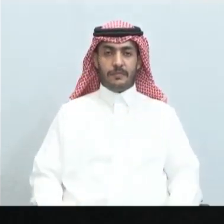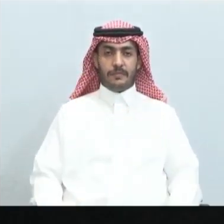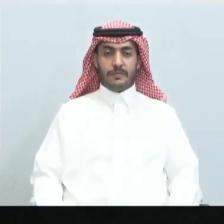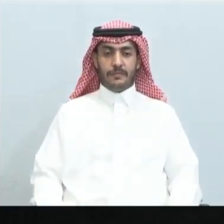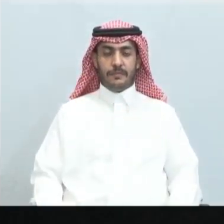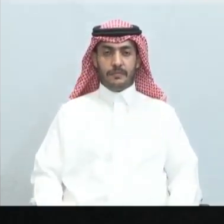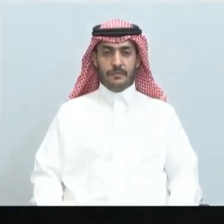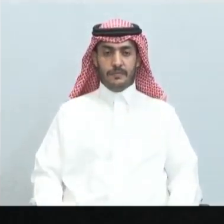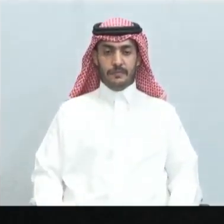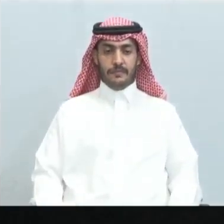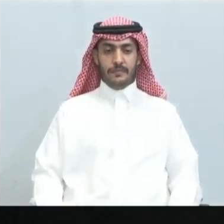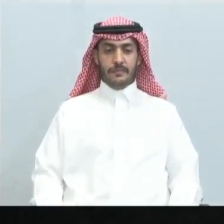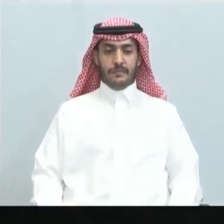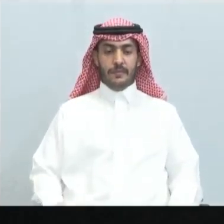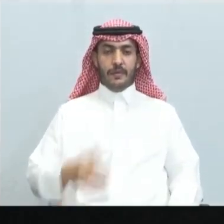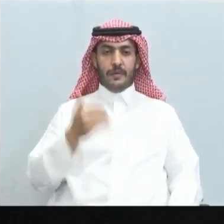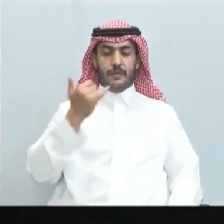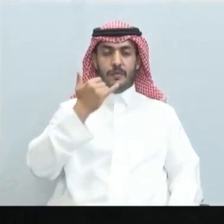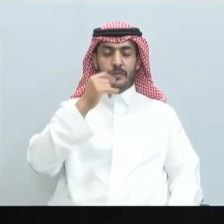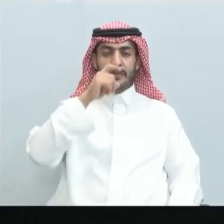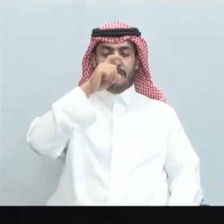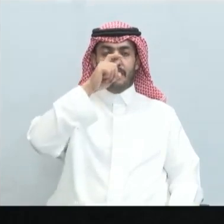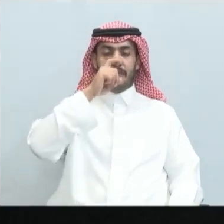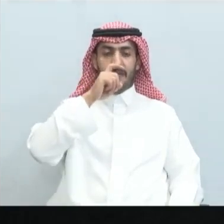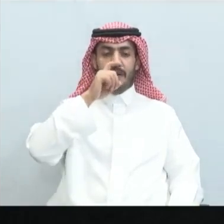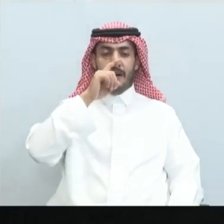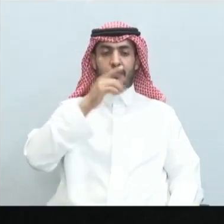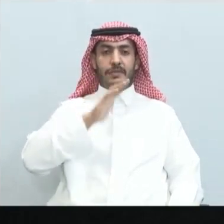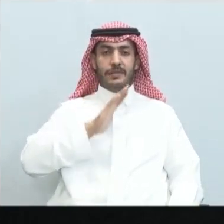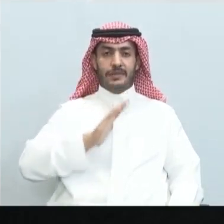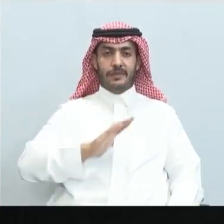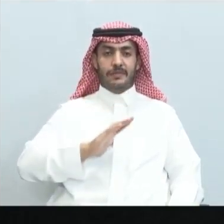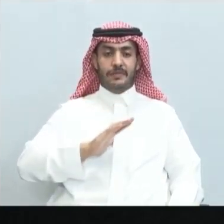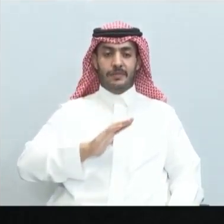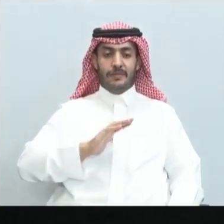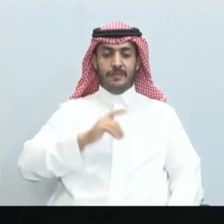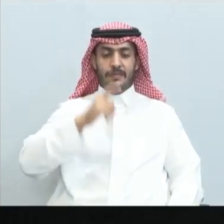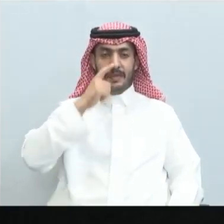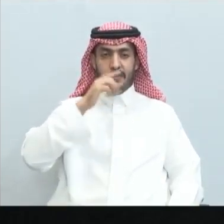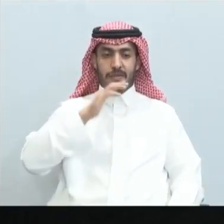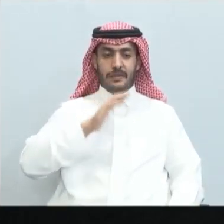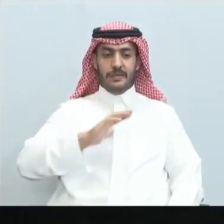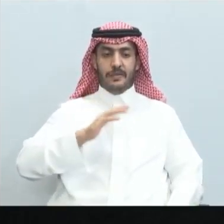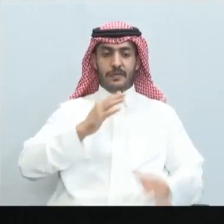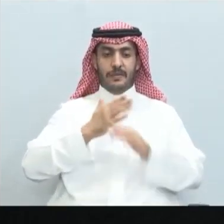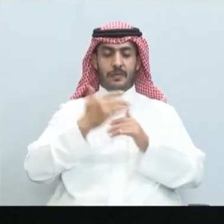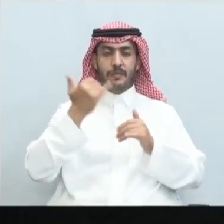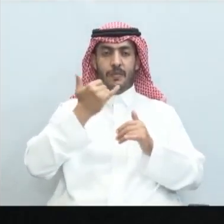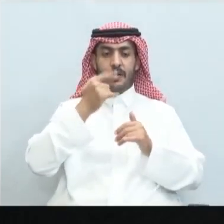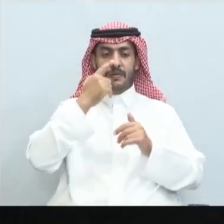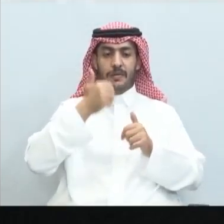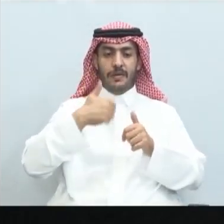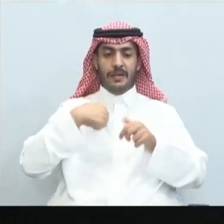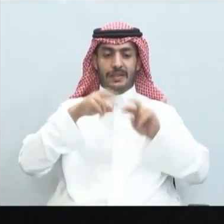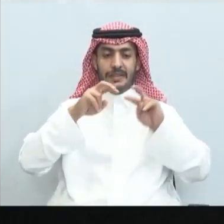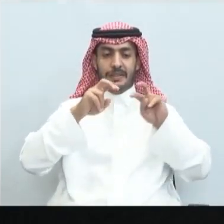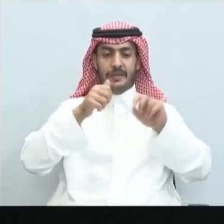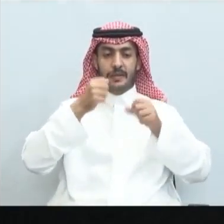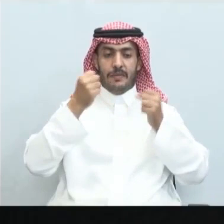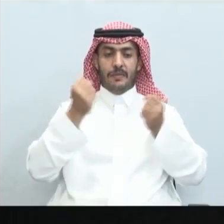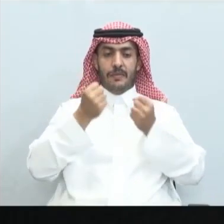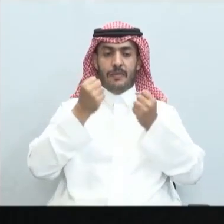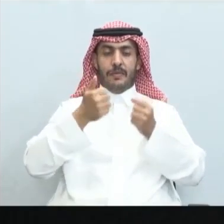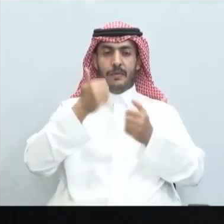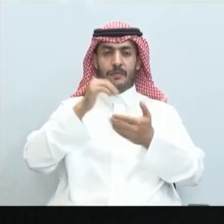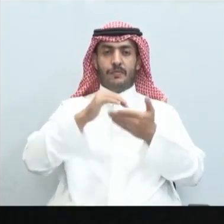رايعون اهم مهاره لابد ان يكون لدينا الصبر الصبر هي من اهم الخصائص والمهارات